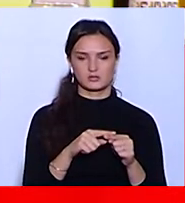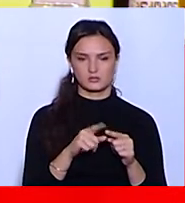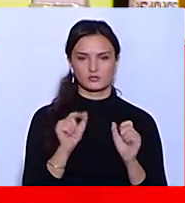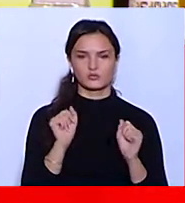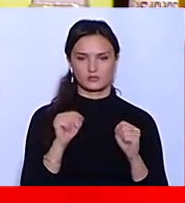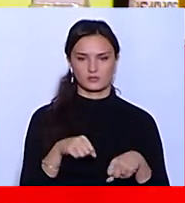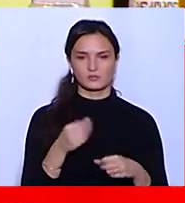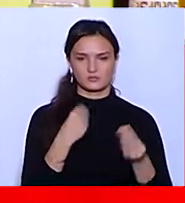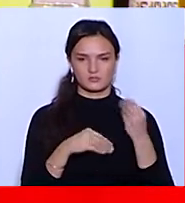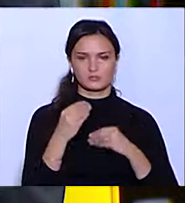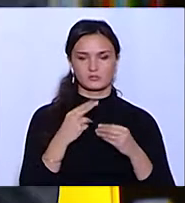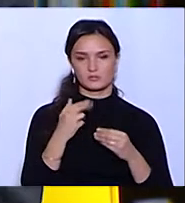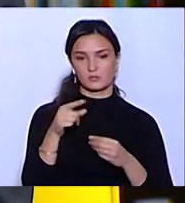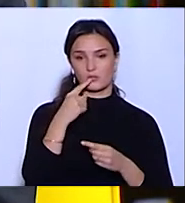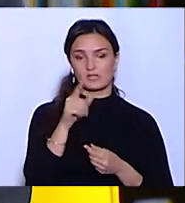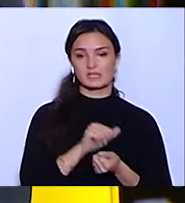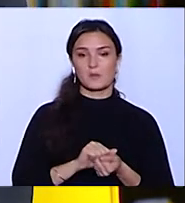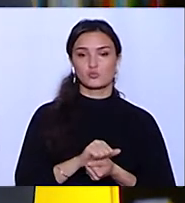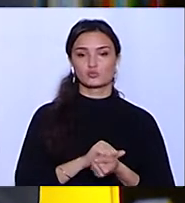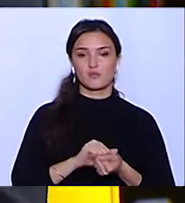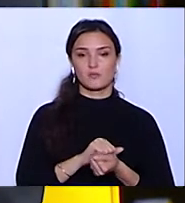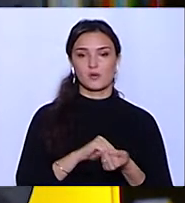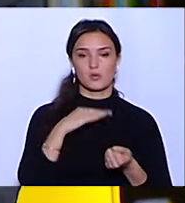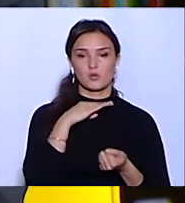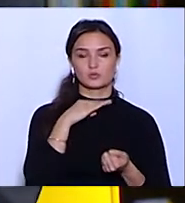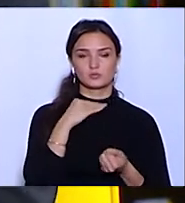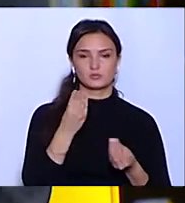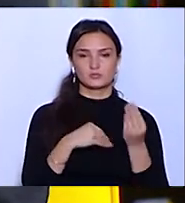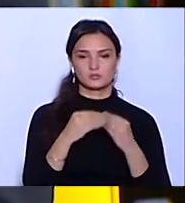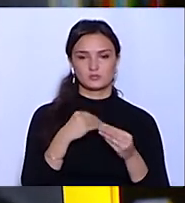მინიმუმამდე შეგვიწევს. და დამუშავების მეთოდები იგივე ხორცის, ძალიან მნიშვნელოვანია.